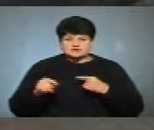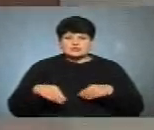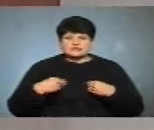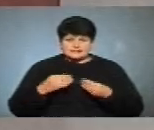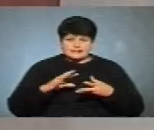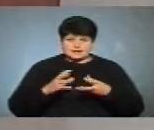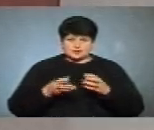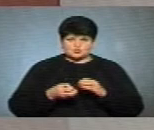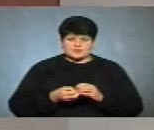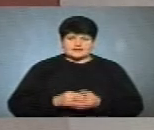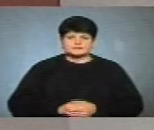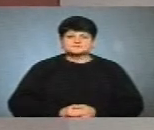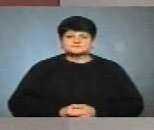результат.